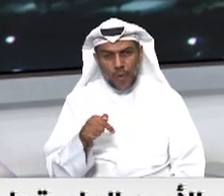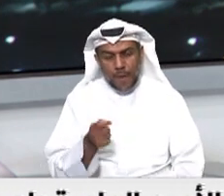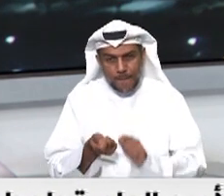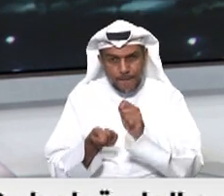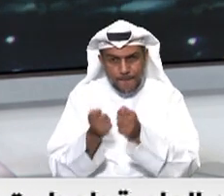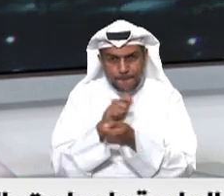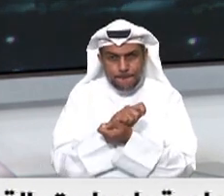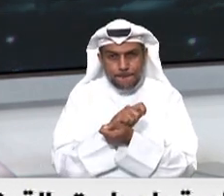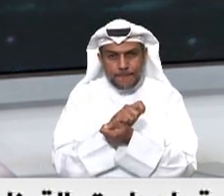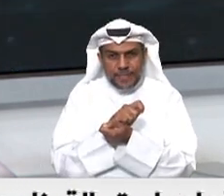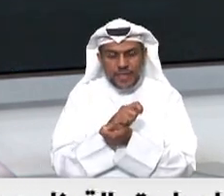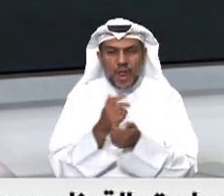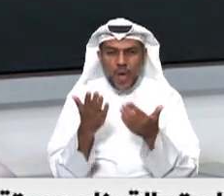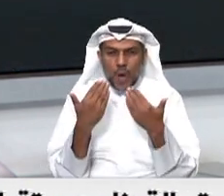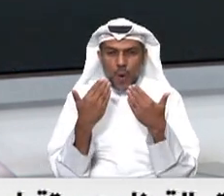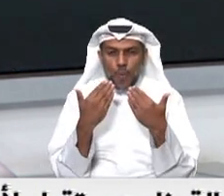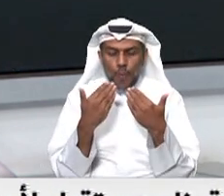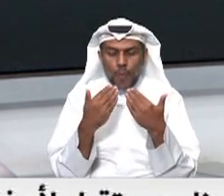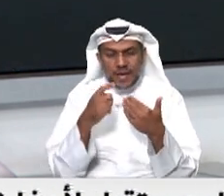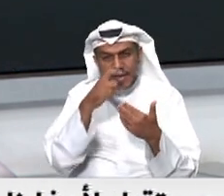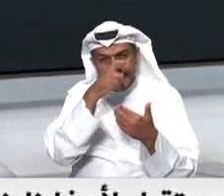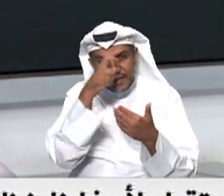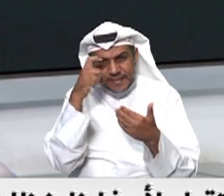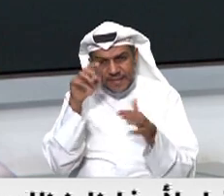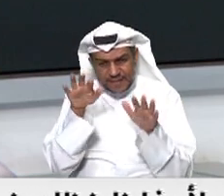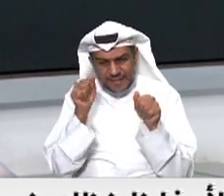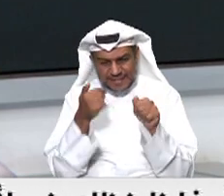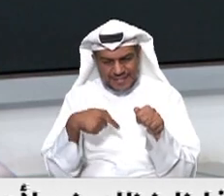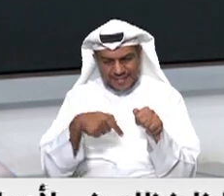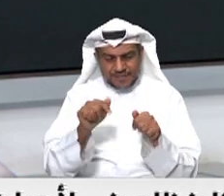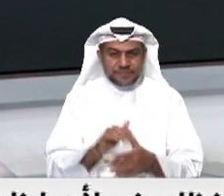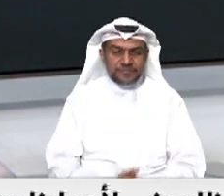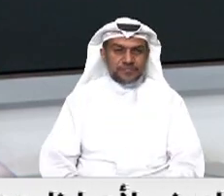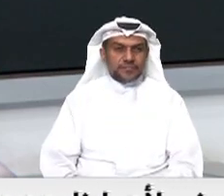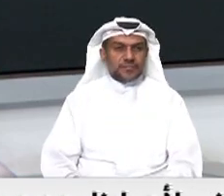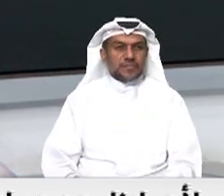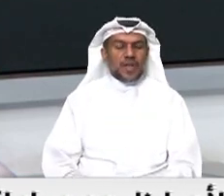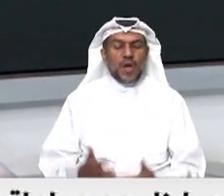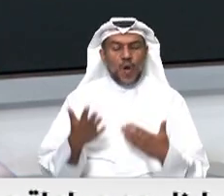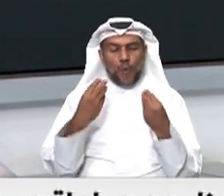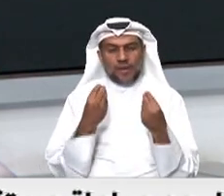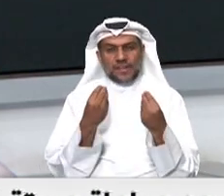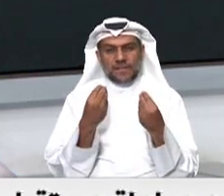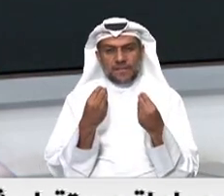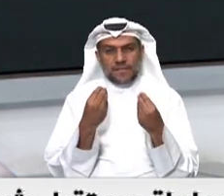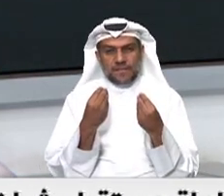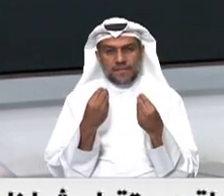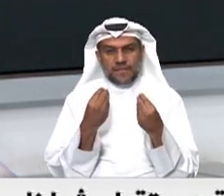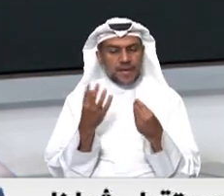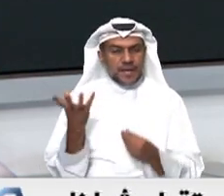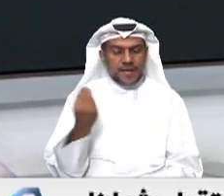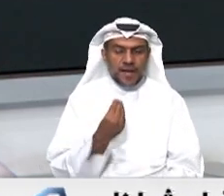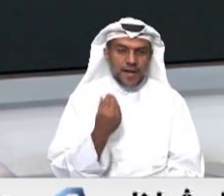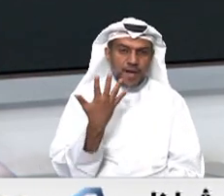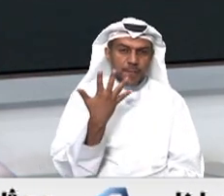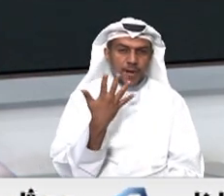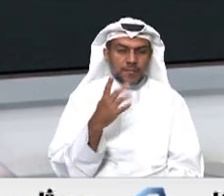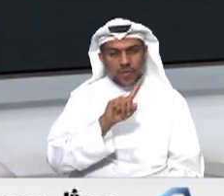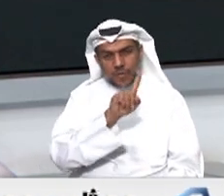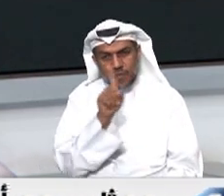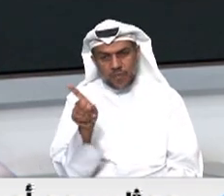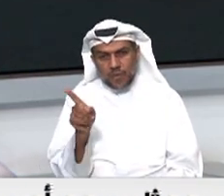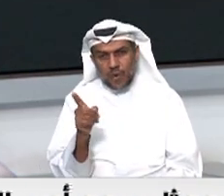الخريفي ان شاء الله اجوائنا الحاليه في مدينه الكويت اجوائنا صافيه رياح جنوبيه شرقيه سرعتها 5 ر في